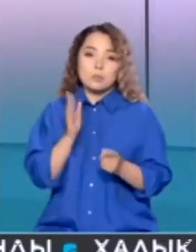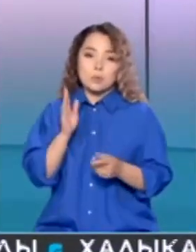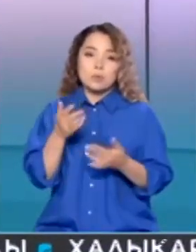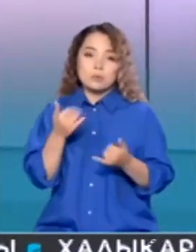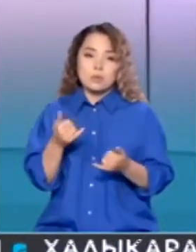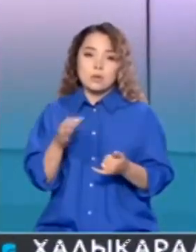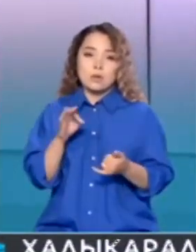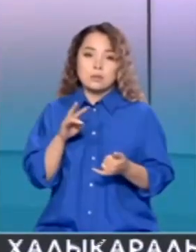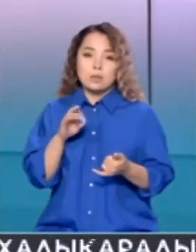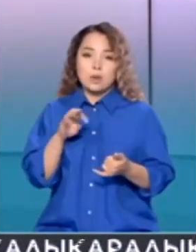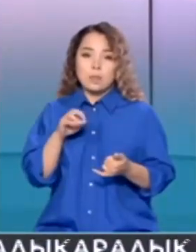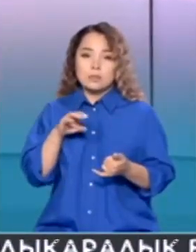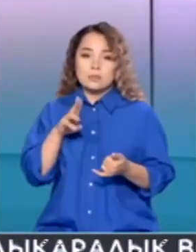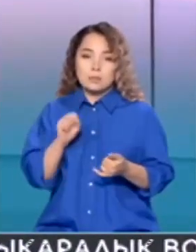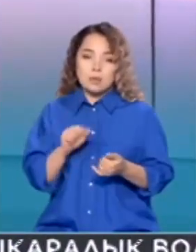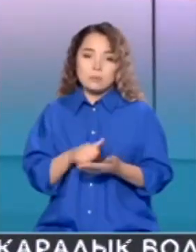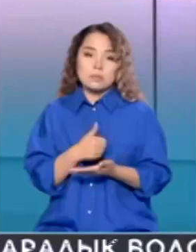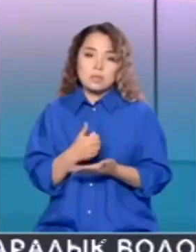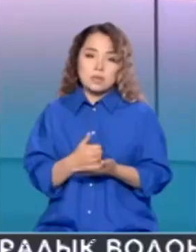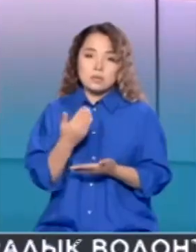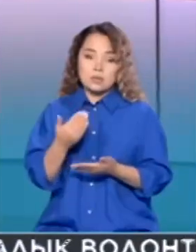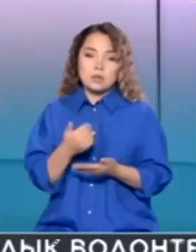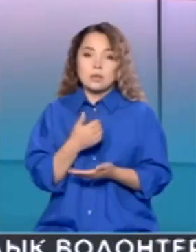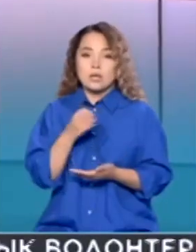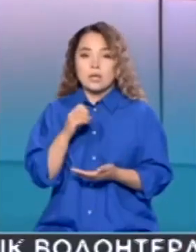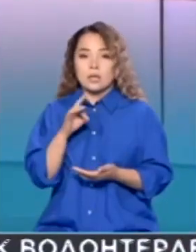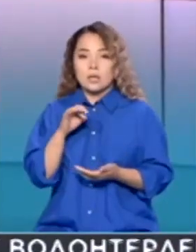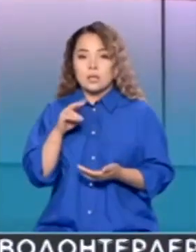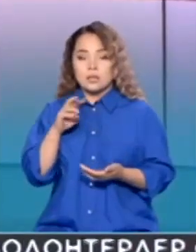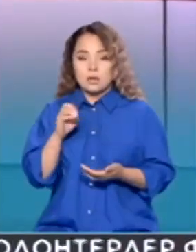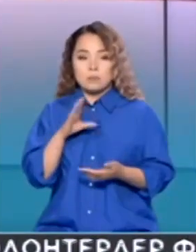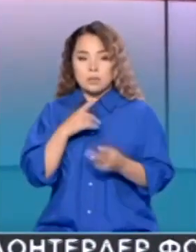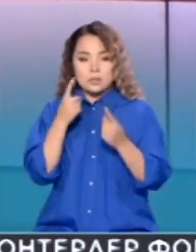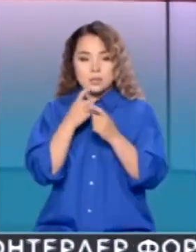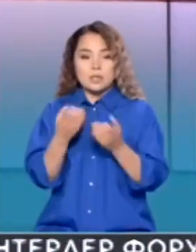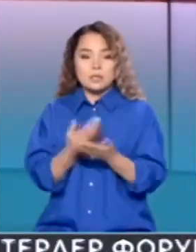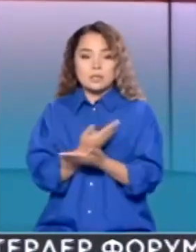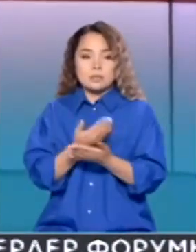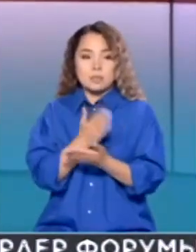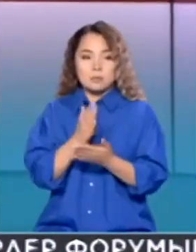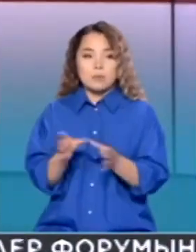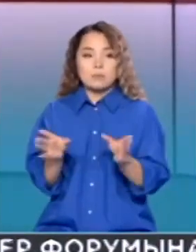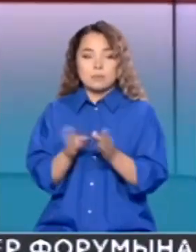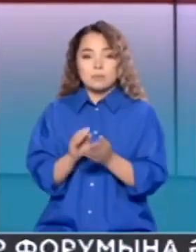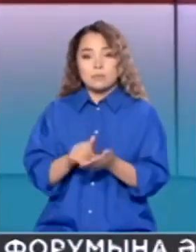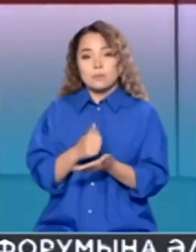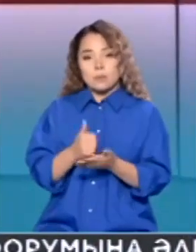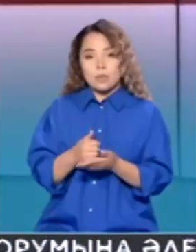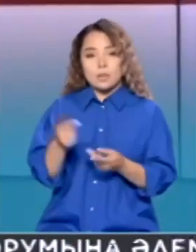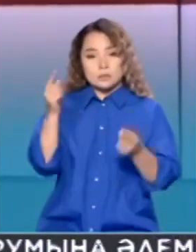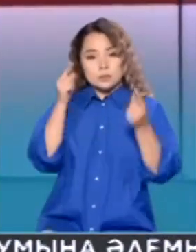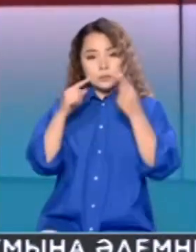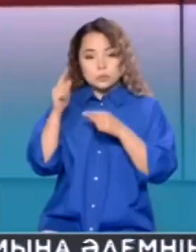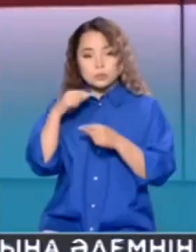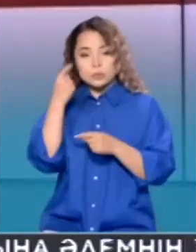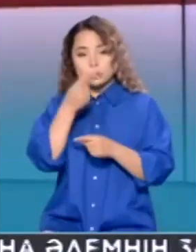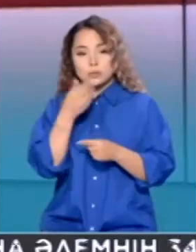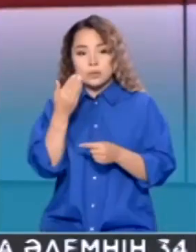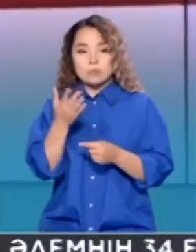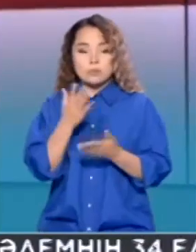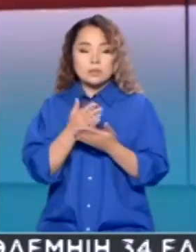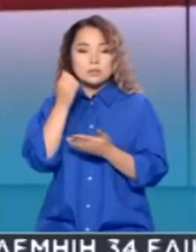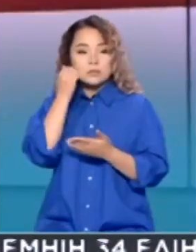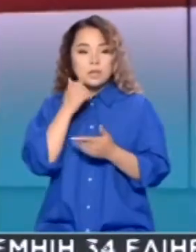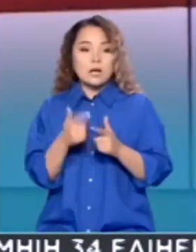туралы аномастика басқармасының басшысы Елерке Төрехан мәлімдеді. Маман әкімдіктермен бірлесіп, өңірлердегі идеологиялық тұрғыдан